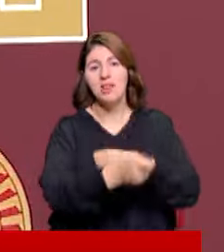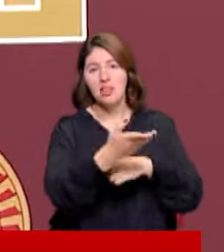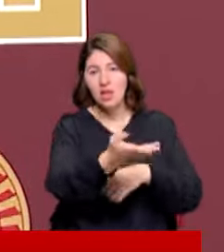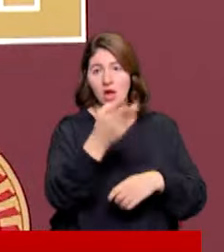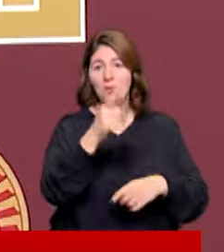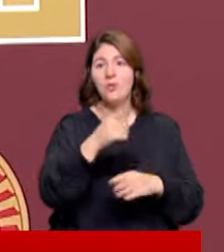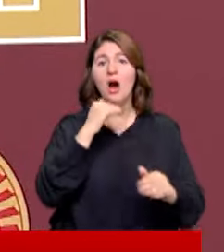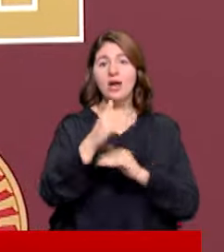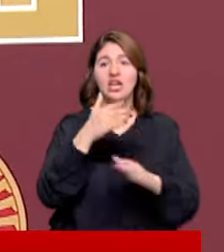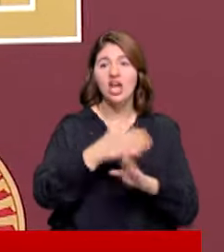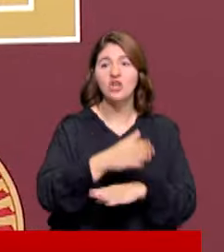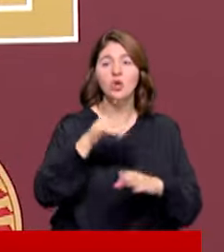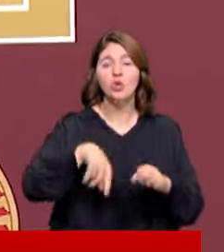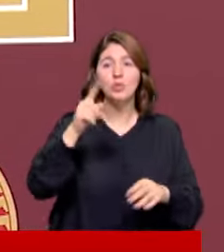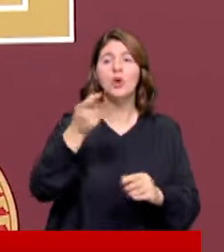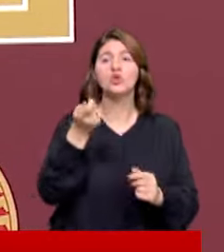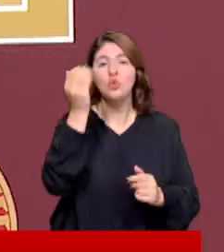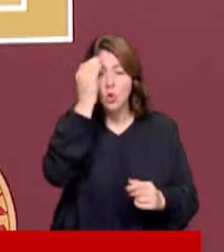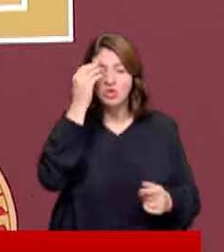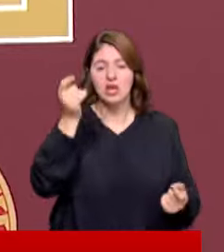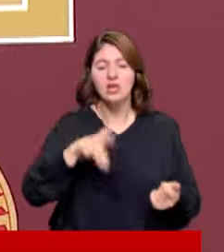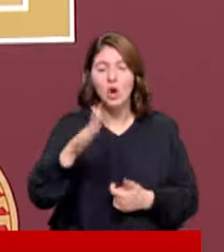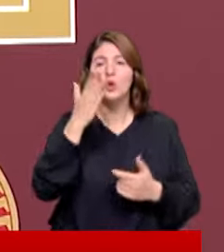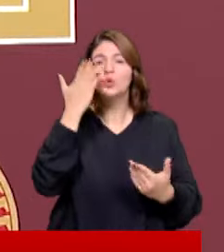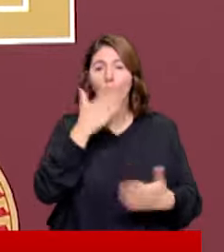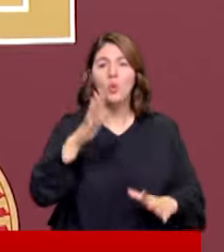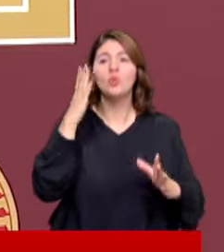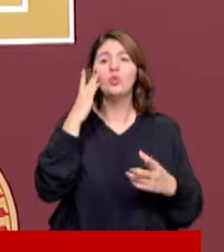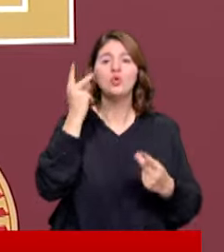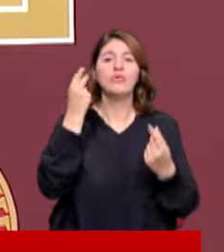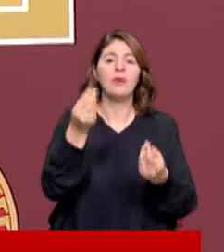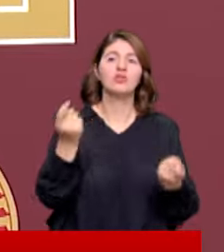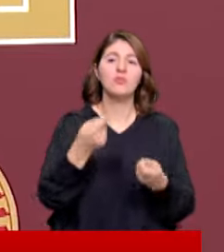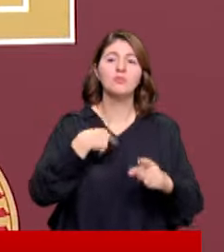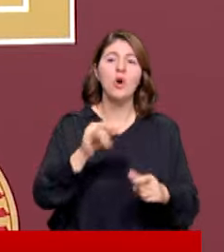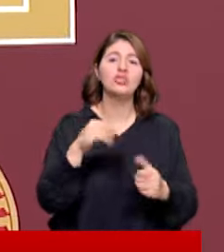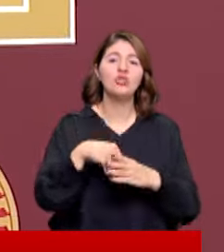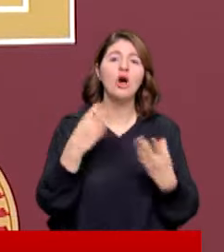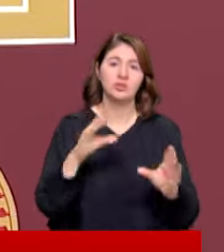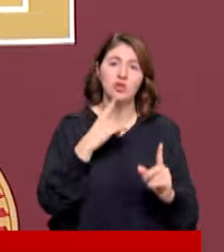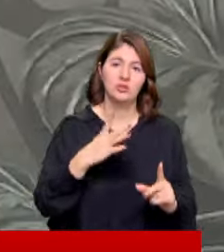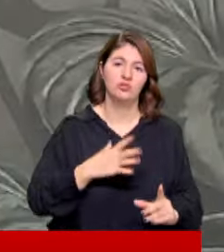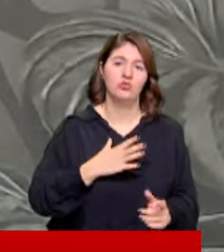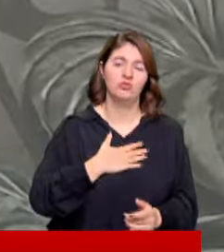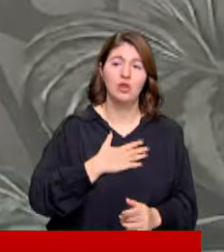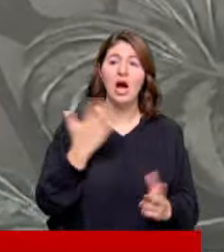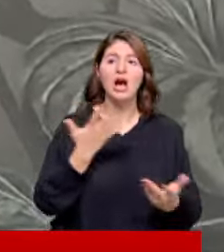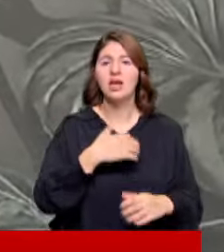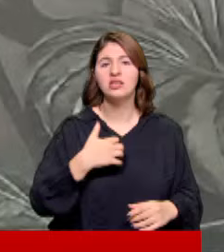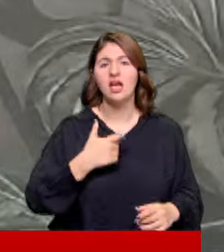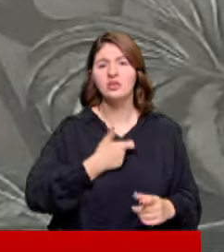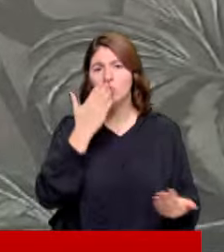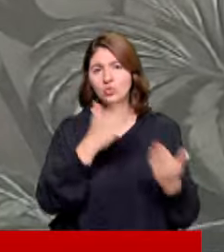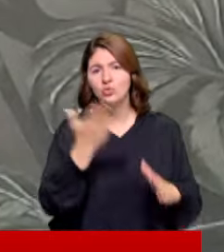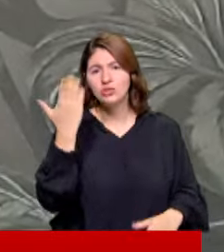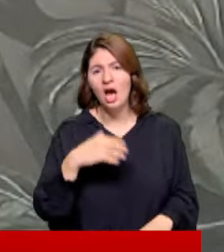halkın gerçek gündemi, yani yoksulluğu, işsizliği, yokluğu unutturma çabasıdır. Biz bu oyun içerisinde olmadığımızı söylemek istiyoruz. Hangi anayasaya